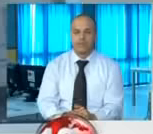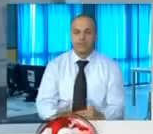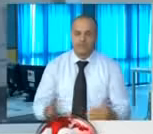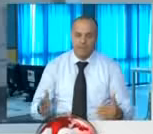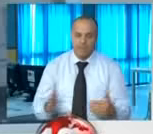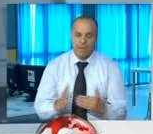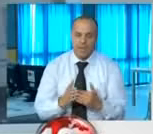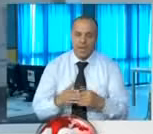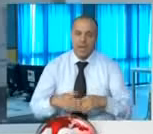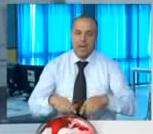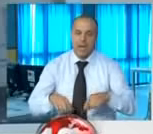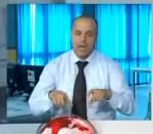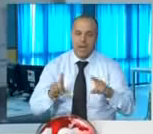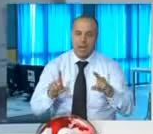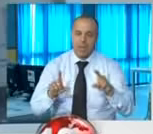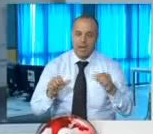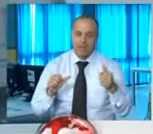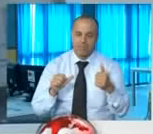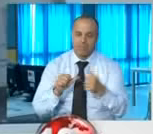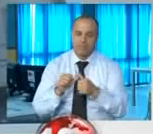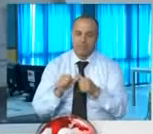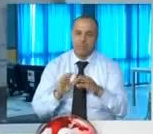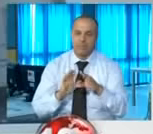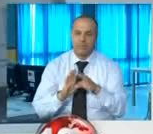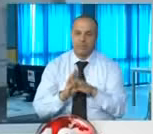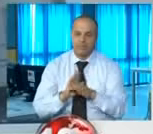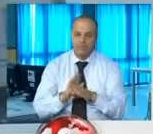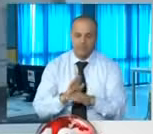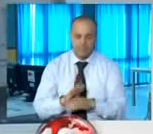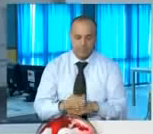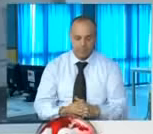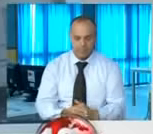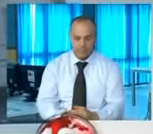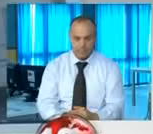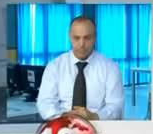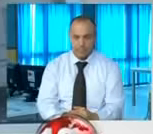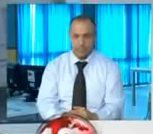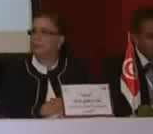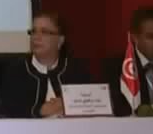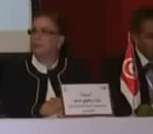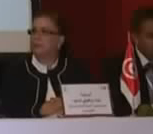بهذا نصل مشاهدينا إلى ختام النشرة، وهذا تذكير بأبرز ما جاء فيها.